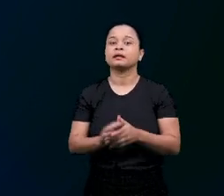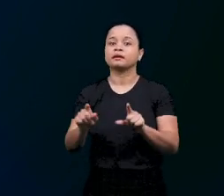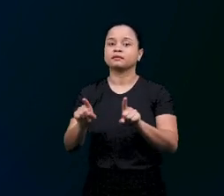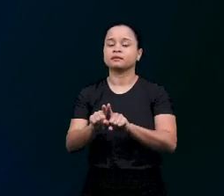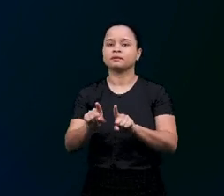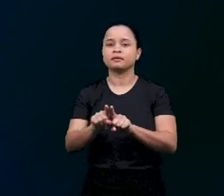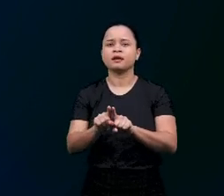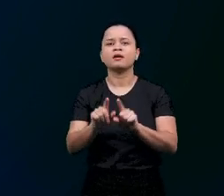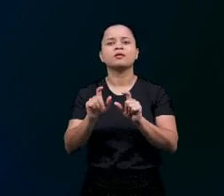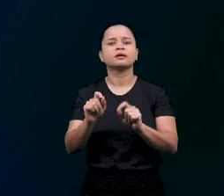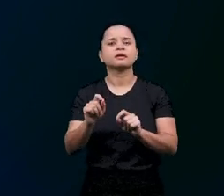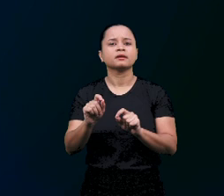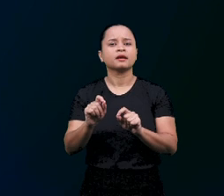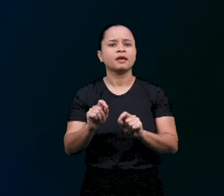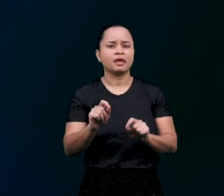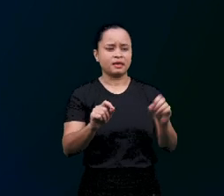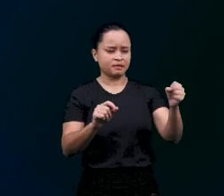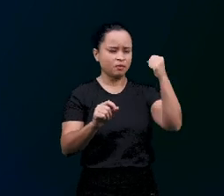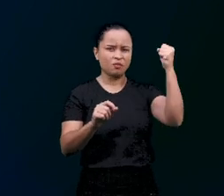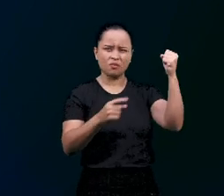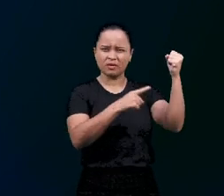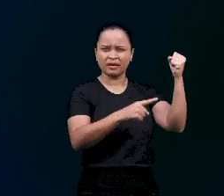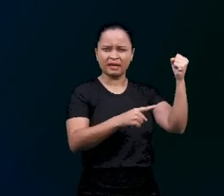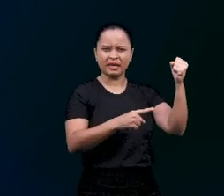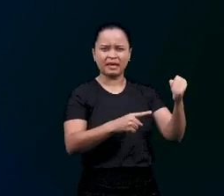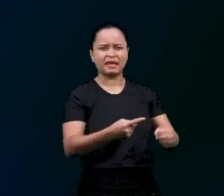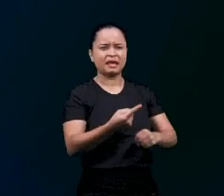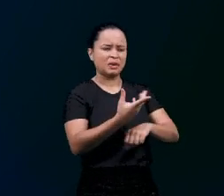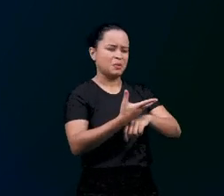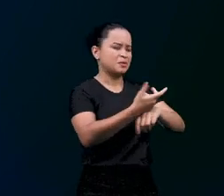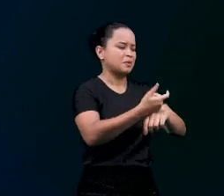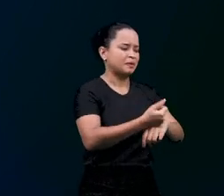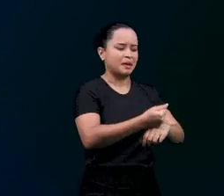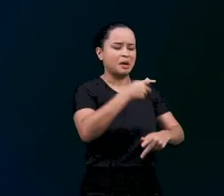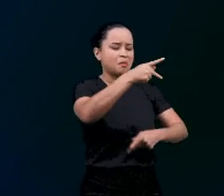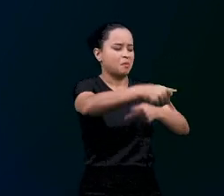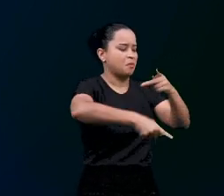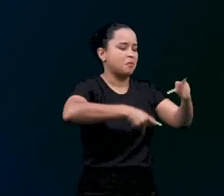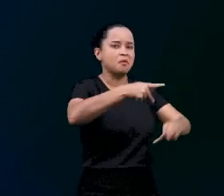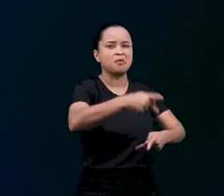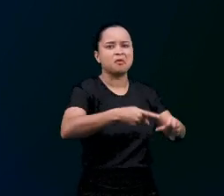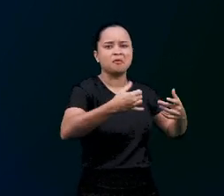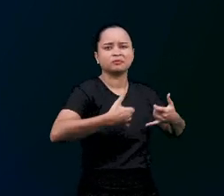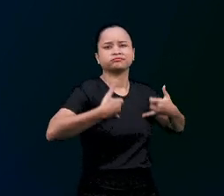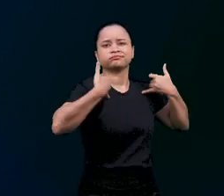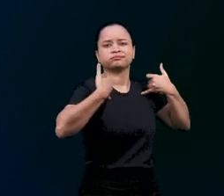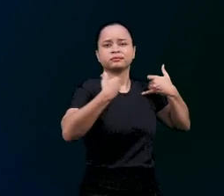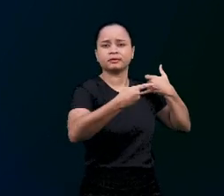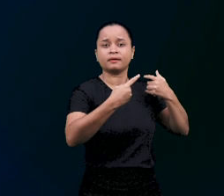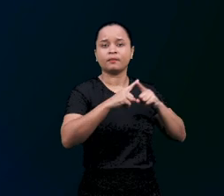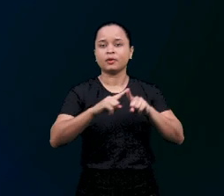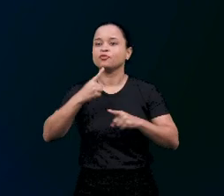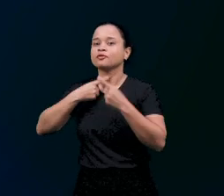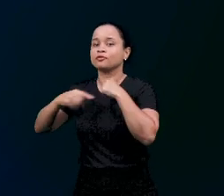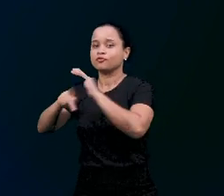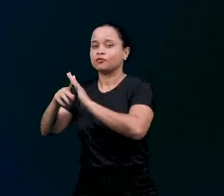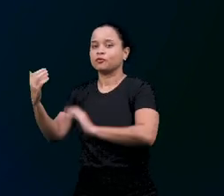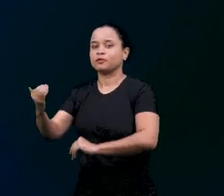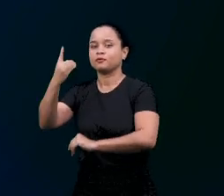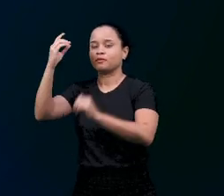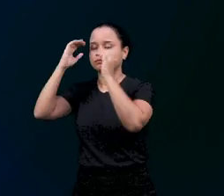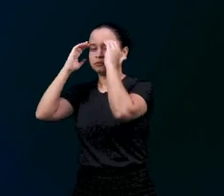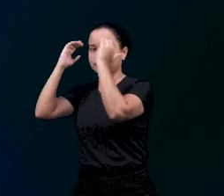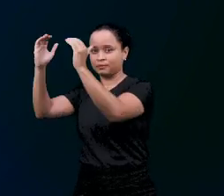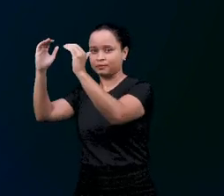cœur des hommes, dû à sa vanité, le désir de David était d'être obéissant et devenir un